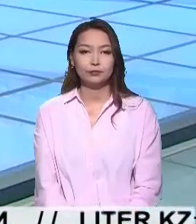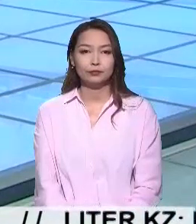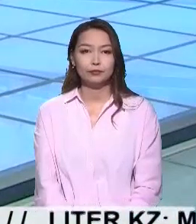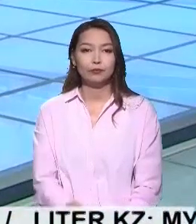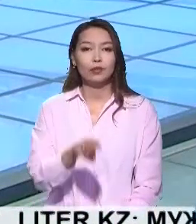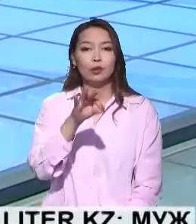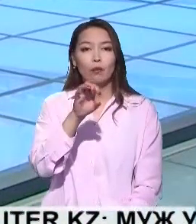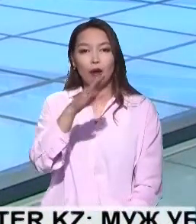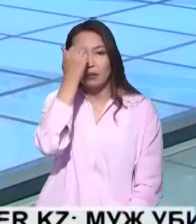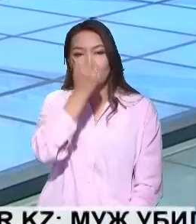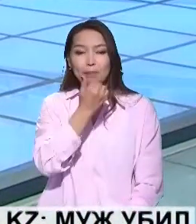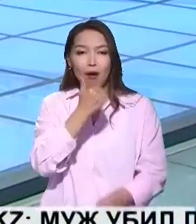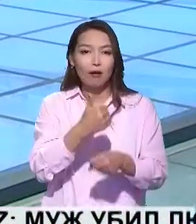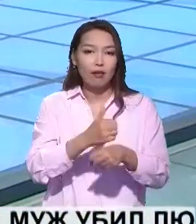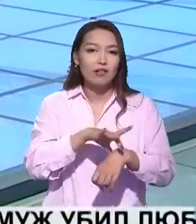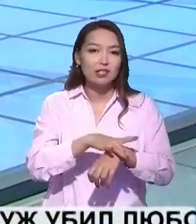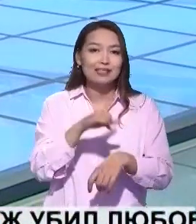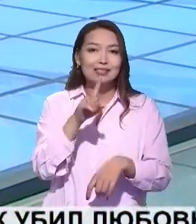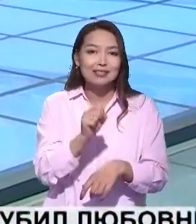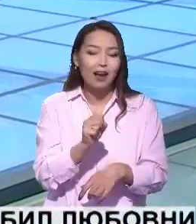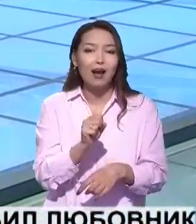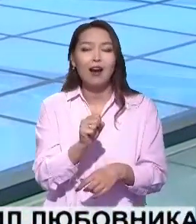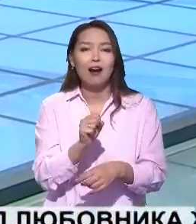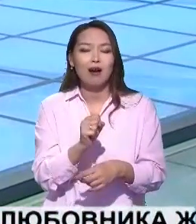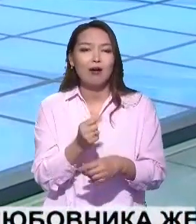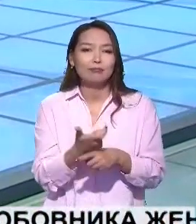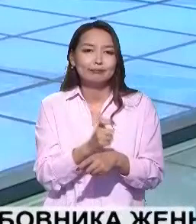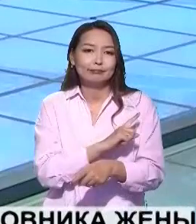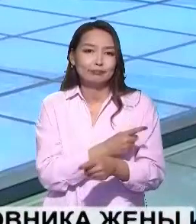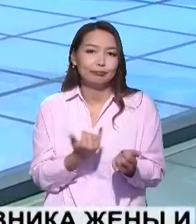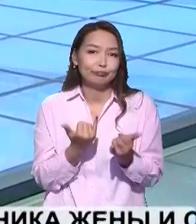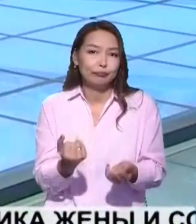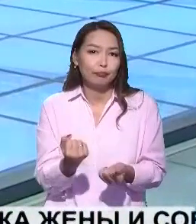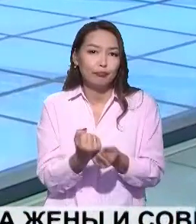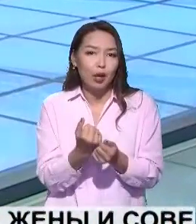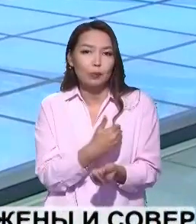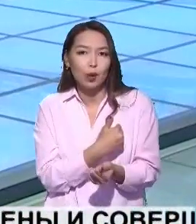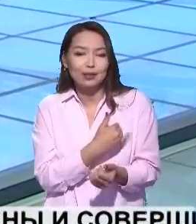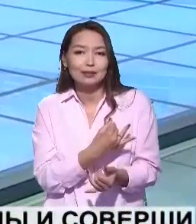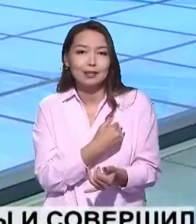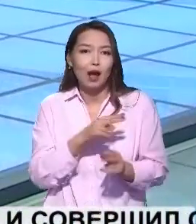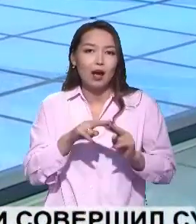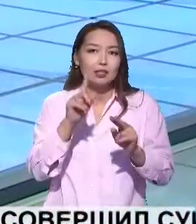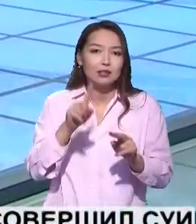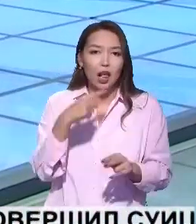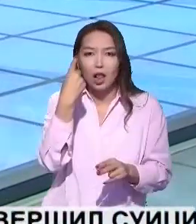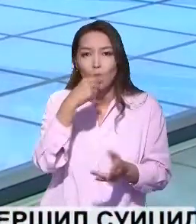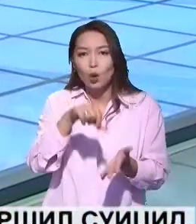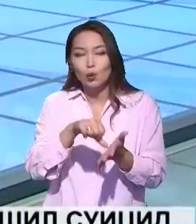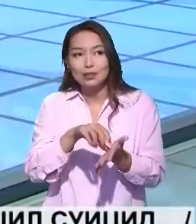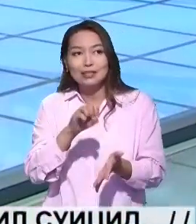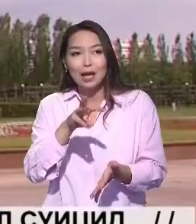Токаев поблагодарил главу Таджикистана за неизменную поддержку приоритетов и инициатив Астаны, а также за личное участие в саммите